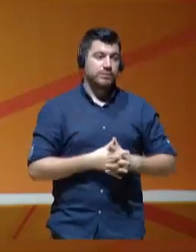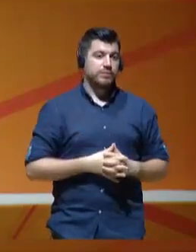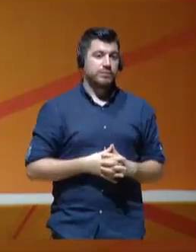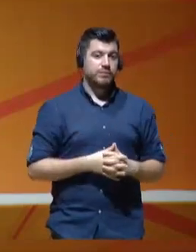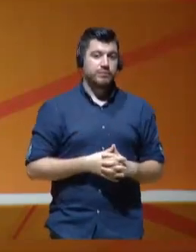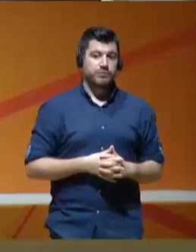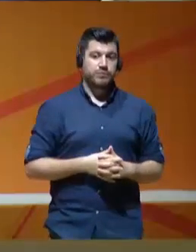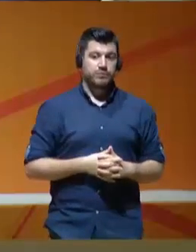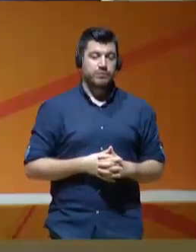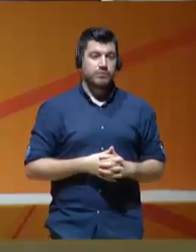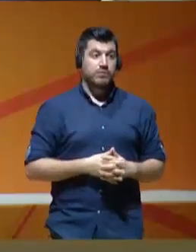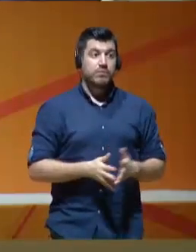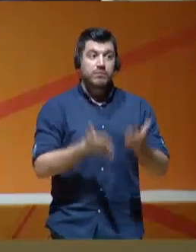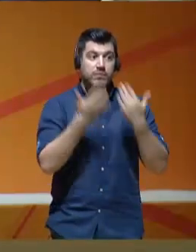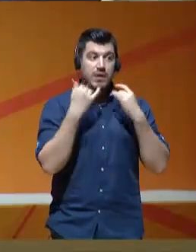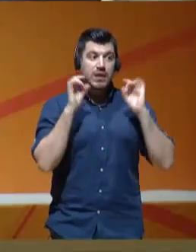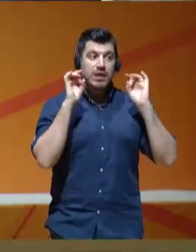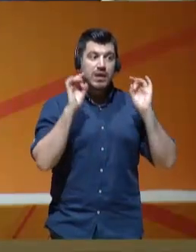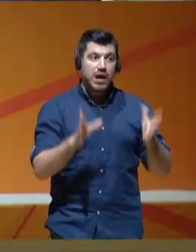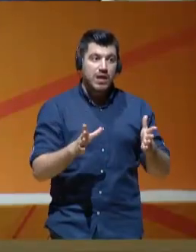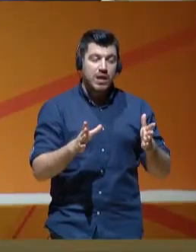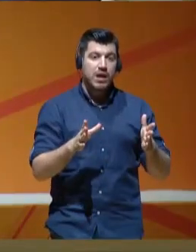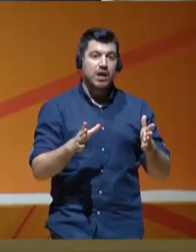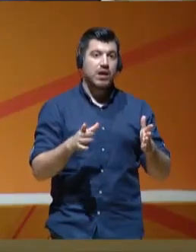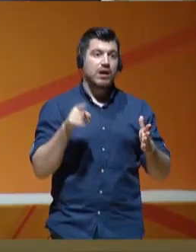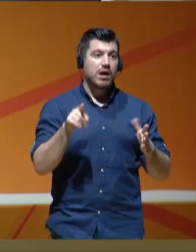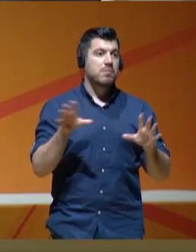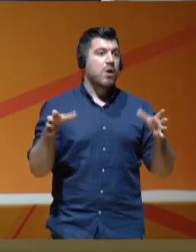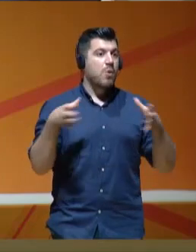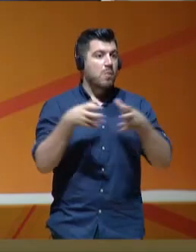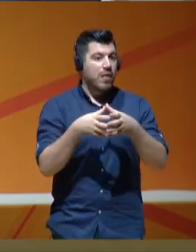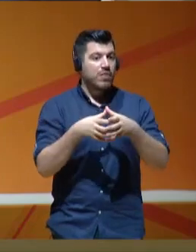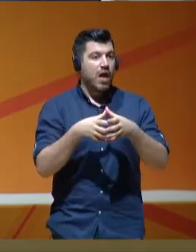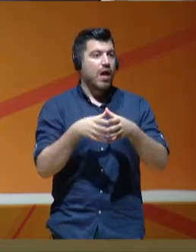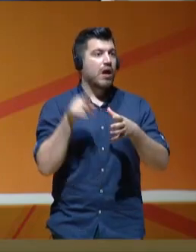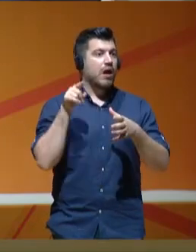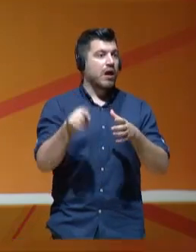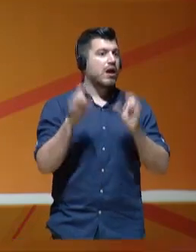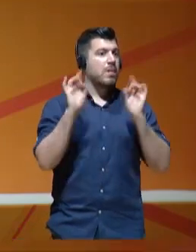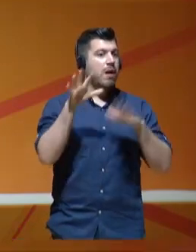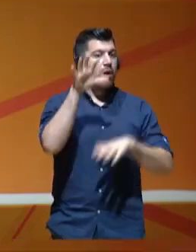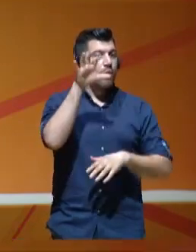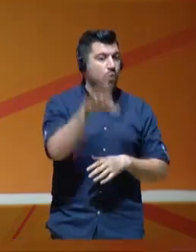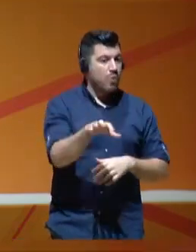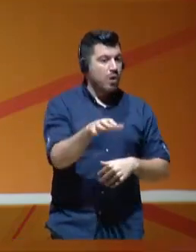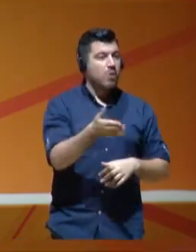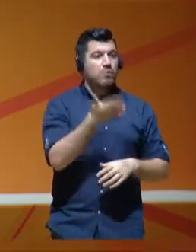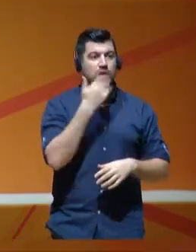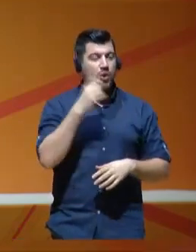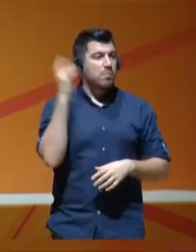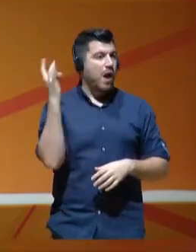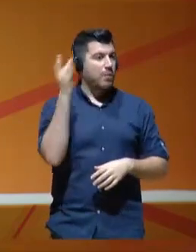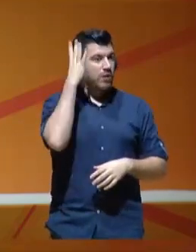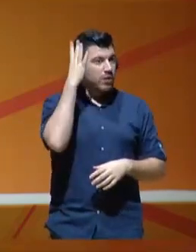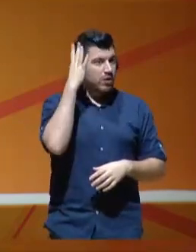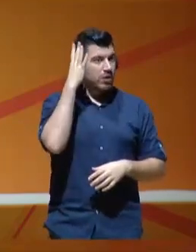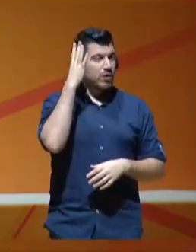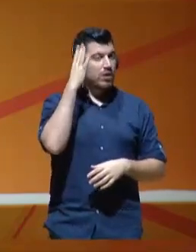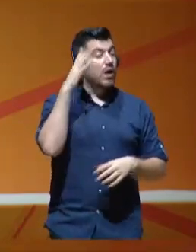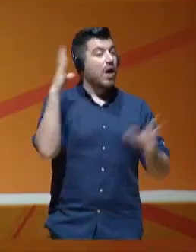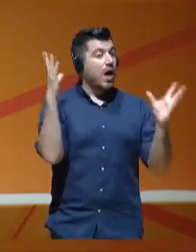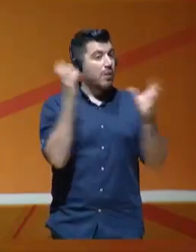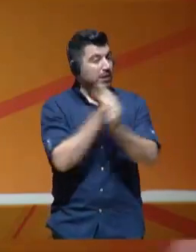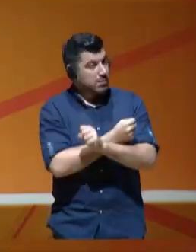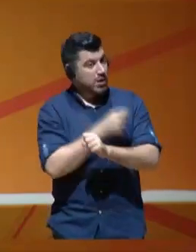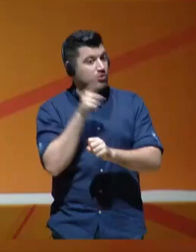κανένα συνάφι στο οποίο και καμία χώρα εδώ που τα λέμε, όπου να μην υπάρχουν απατιώνες, πετυχημένοι